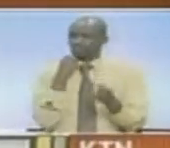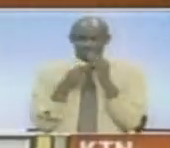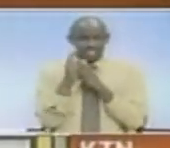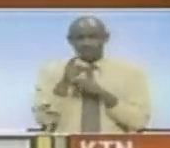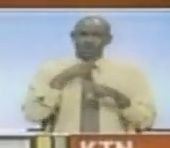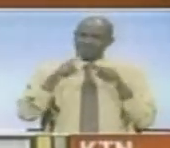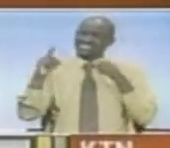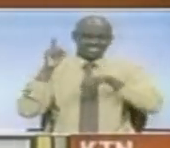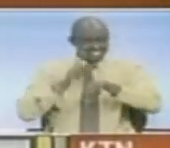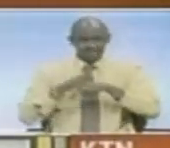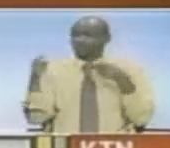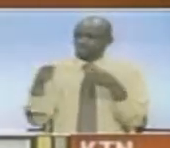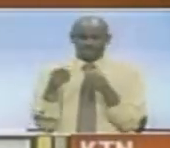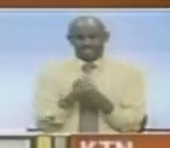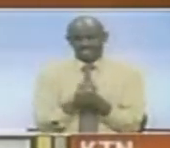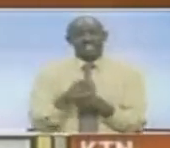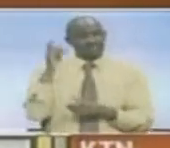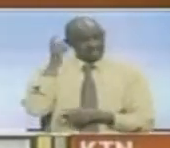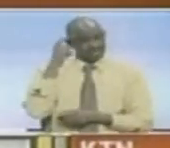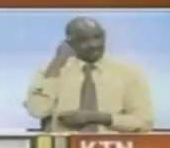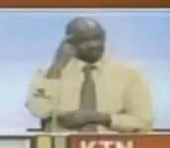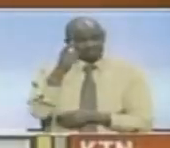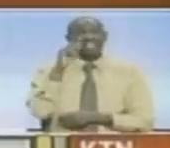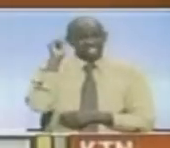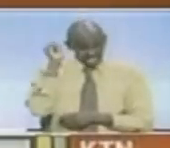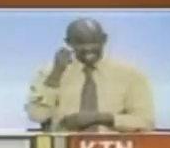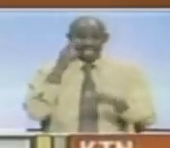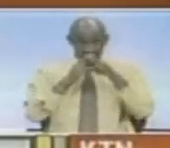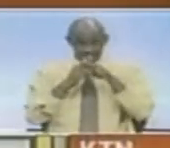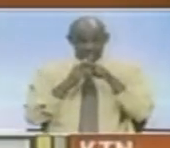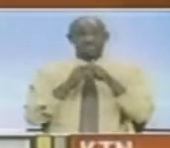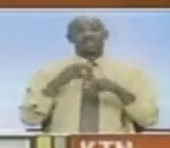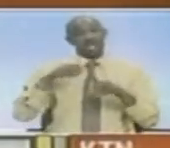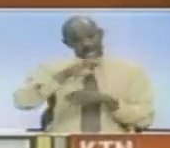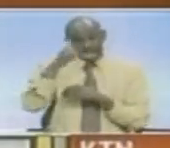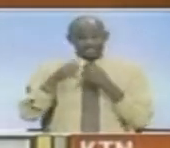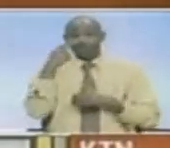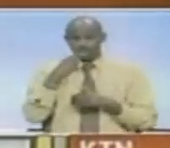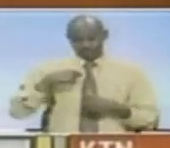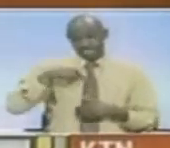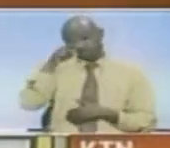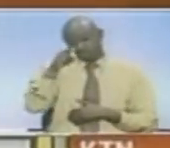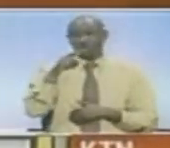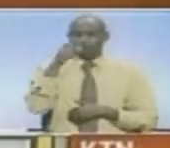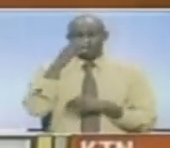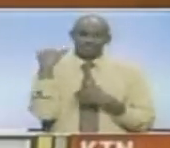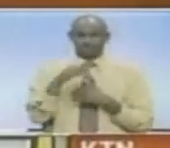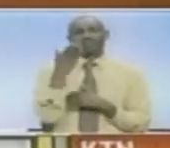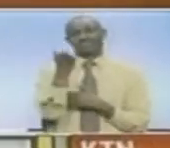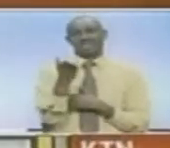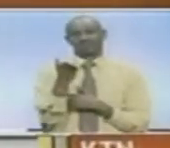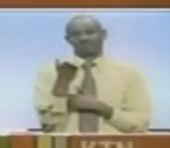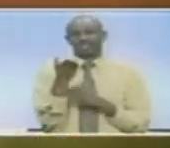muda hauniruhusu. Kumbuka, Kenya ni jina, nchi ni sisi. Ni hayo tu kwa sasa.